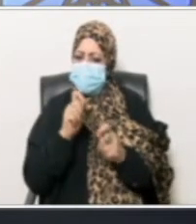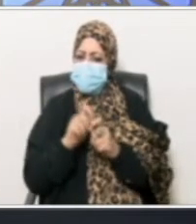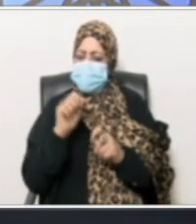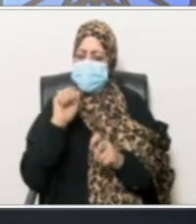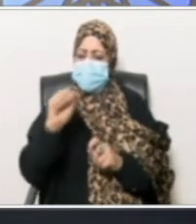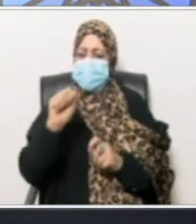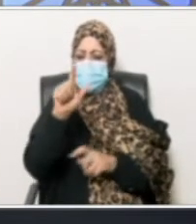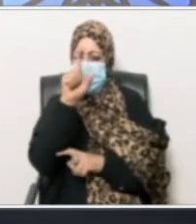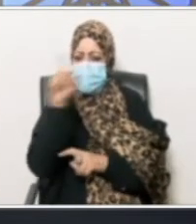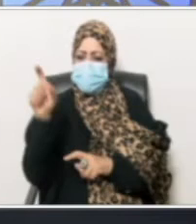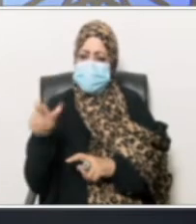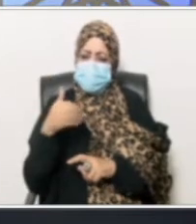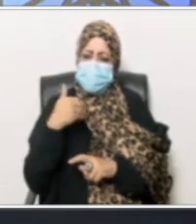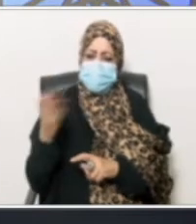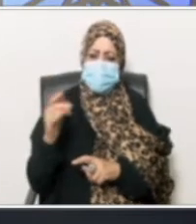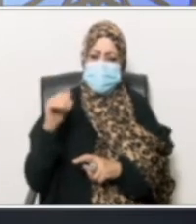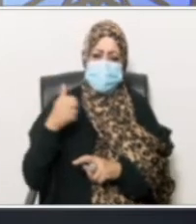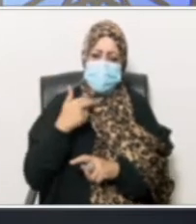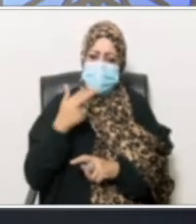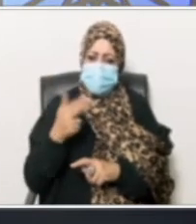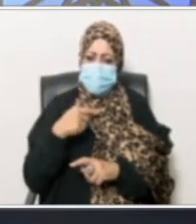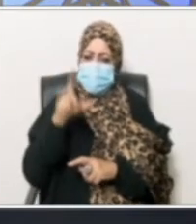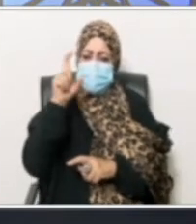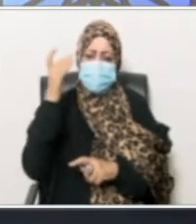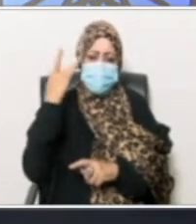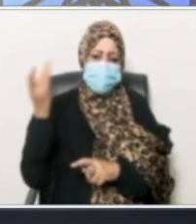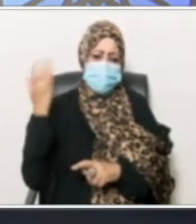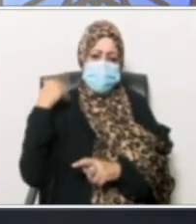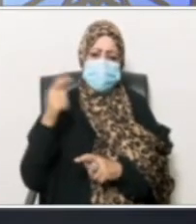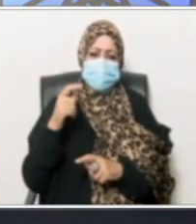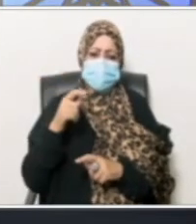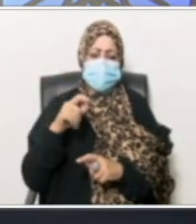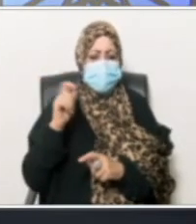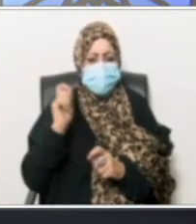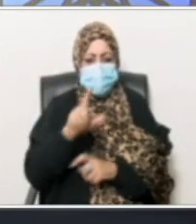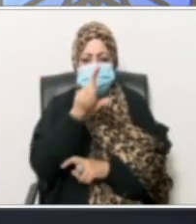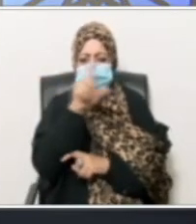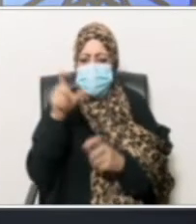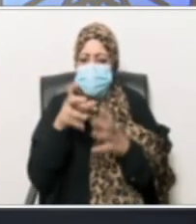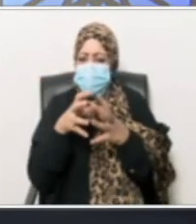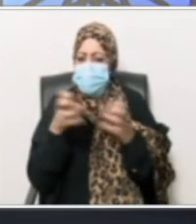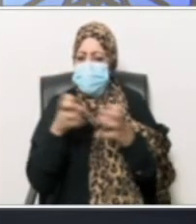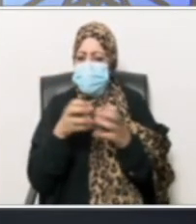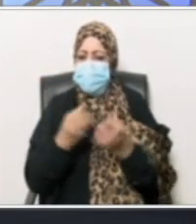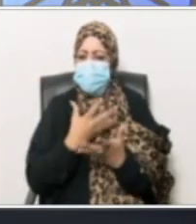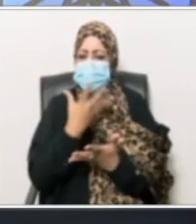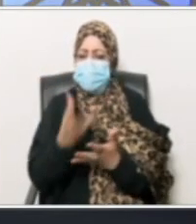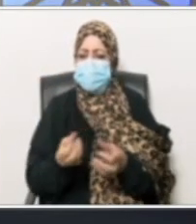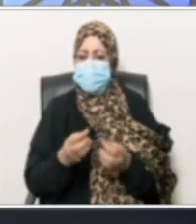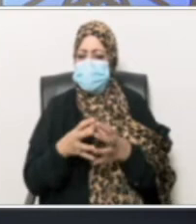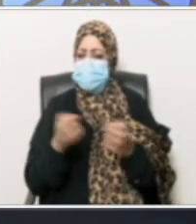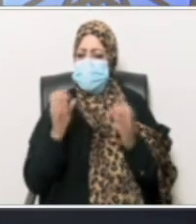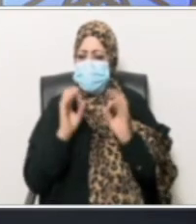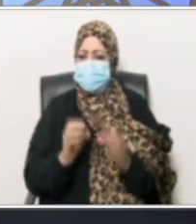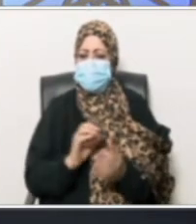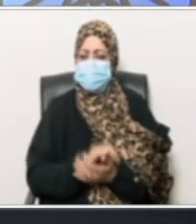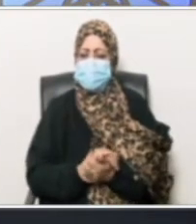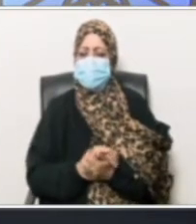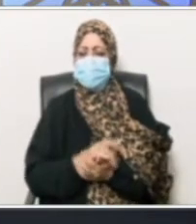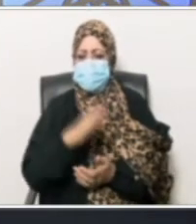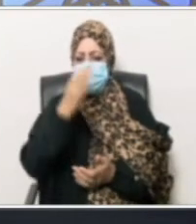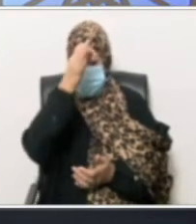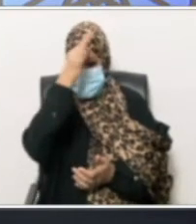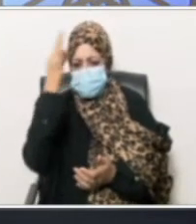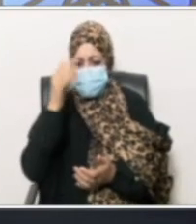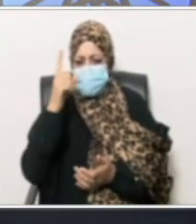كذا يا شيخ عبد الفتاح، فانا ابغى منك توضيح يا شيخ عبد. خير ان شاء الله. شيخ عبد الفتاح الله يسعدك، نبي نطلب منك طلب، انت والاخوه